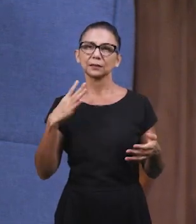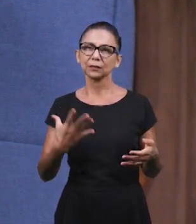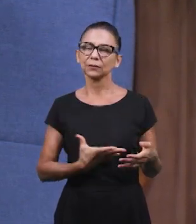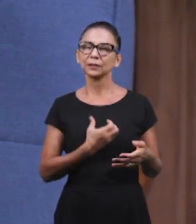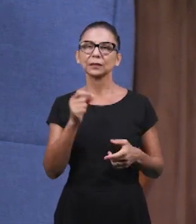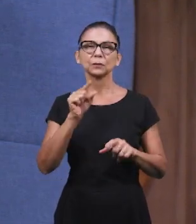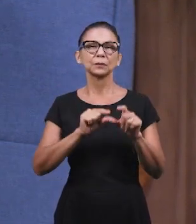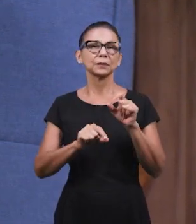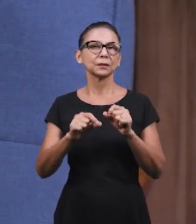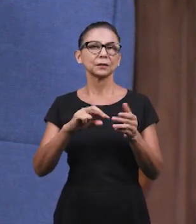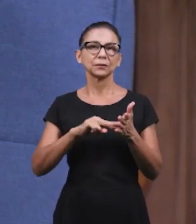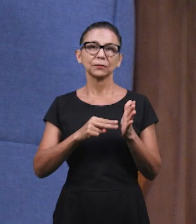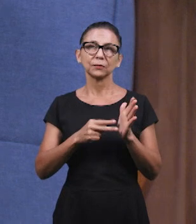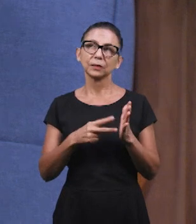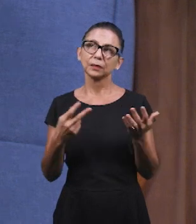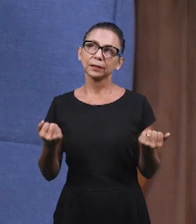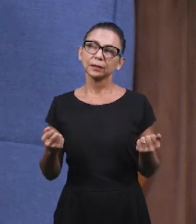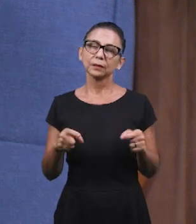mais